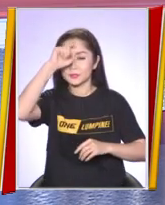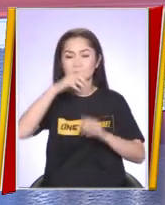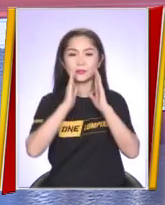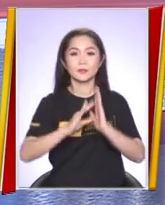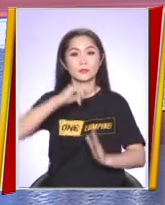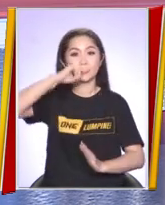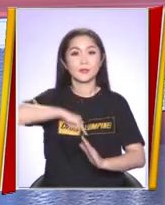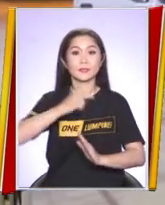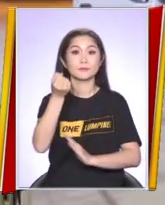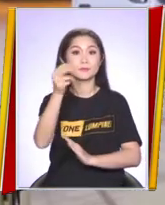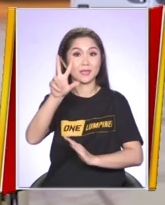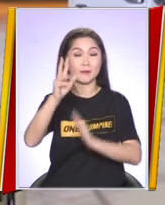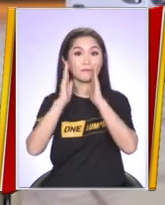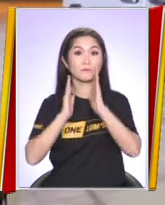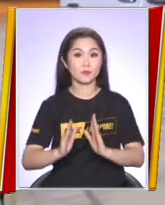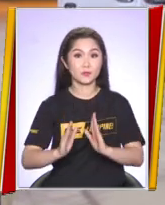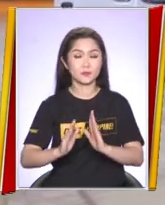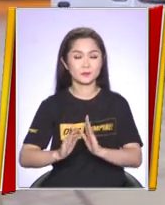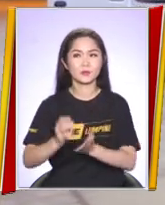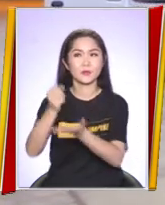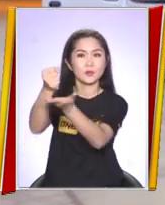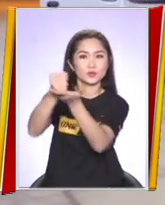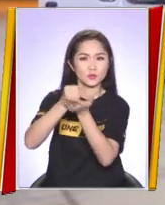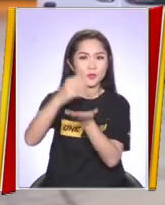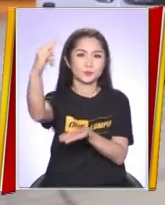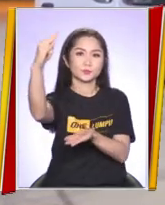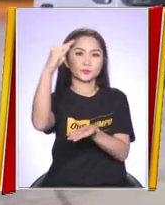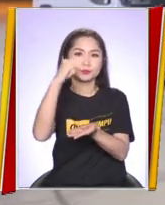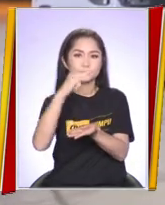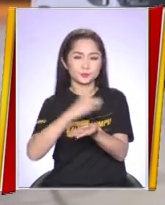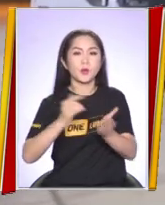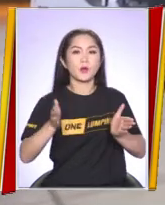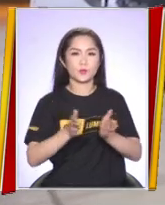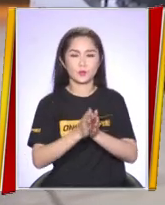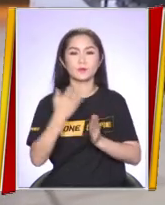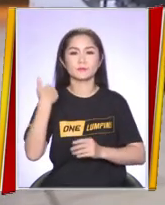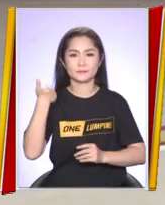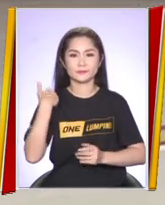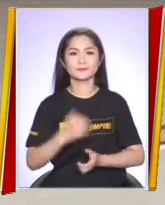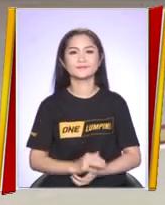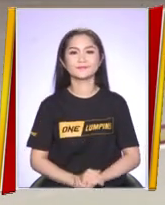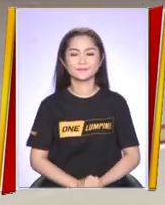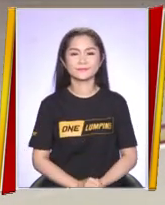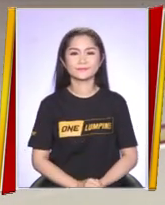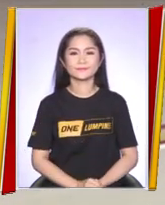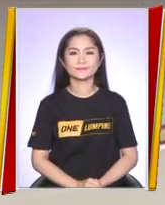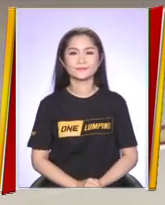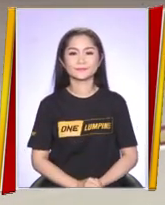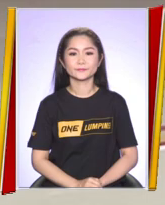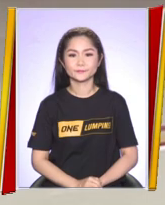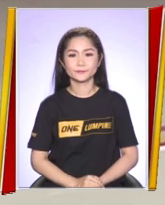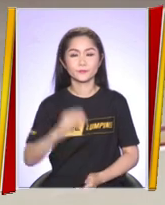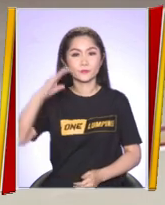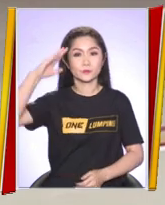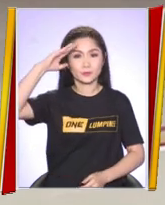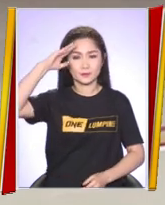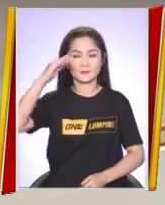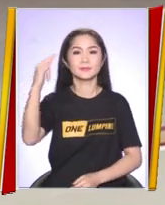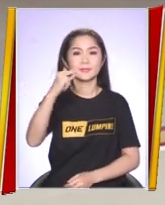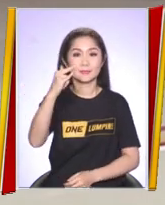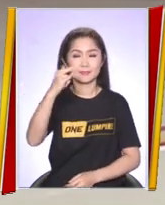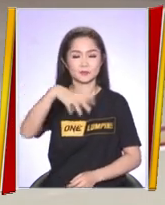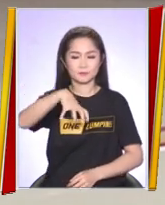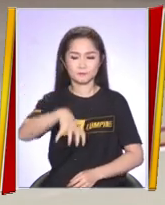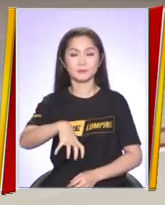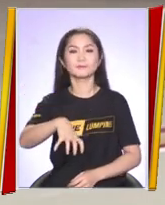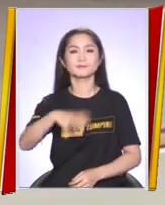คนนะครับเนี่ยคุณผู้ชมครับนาวาอากาศเอกอนุรักษ์รมนารักษ์รองผู้อำนวยการสำนักยุทธการและการฝึกกรมยุทธ